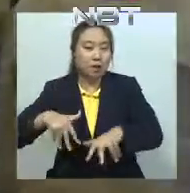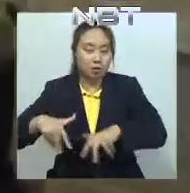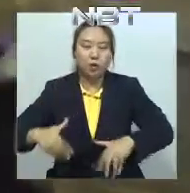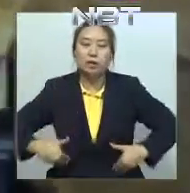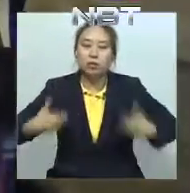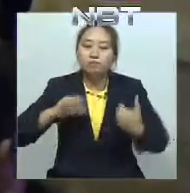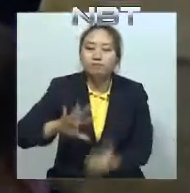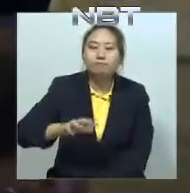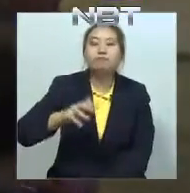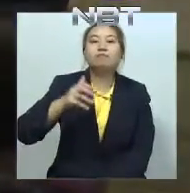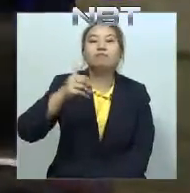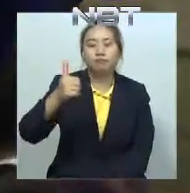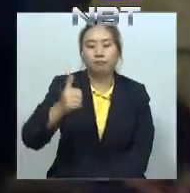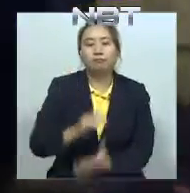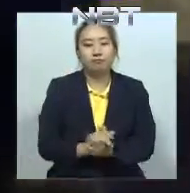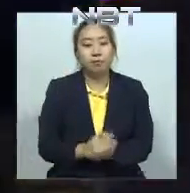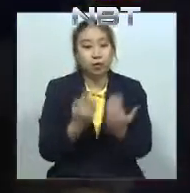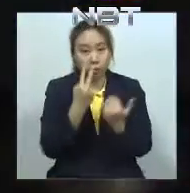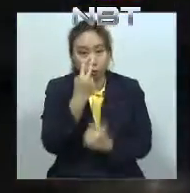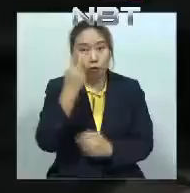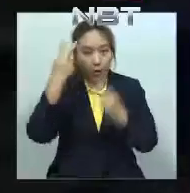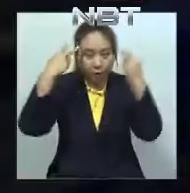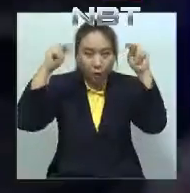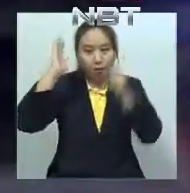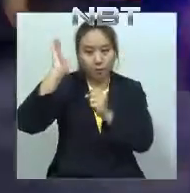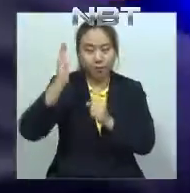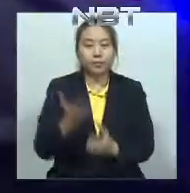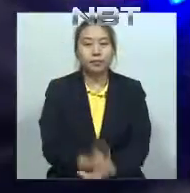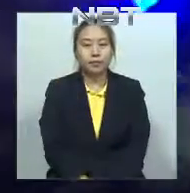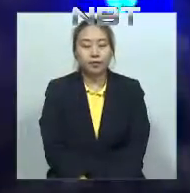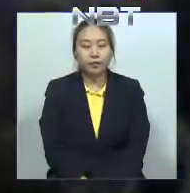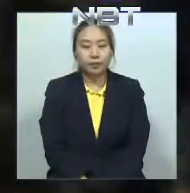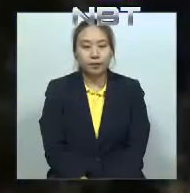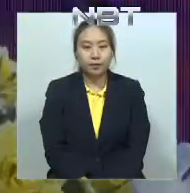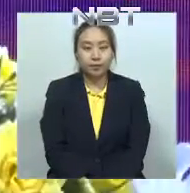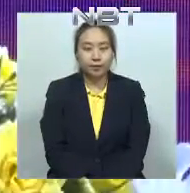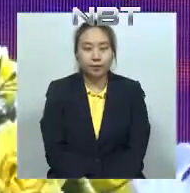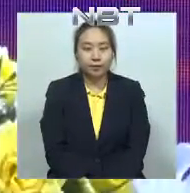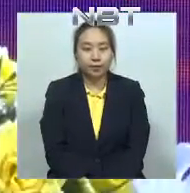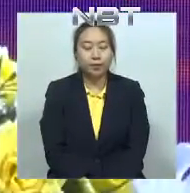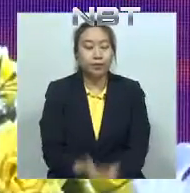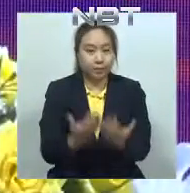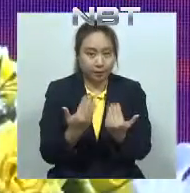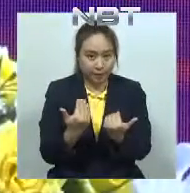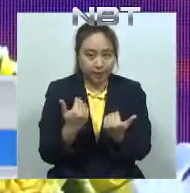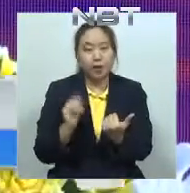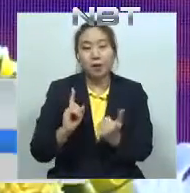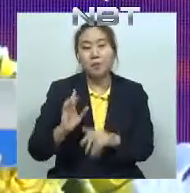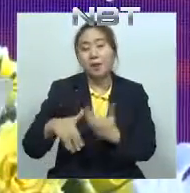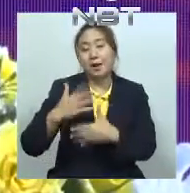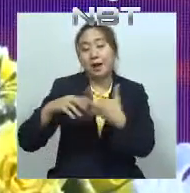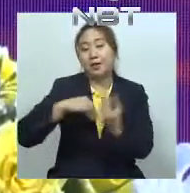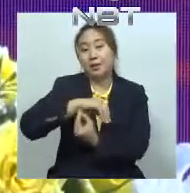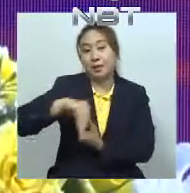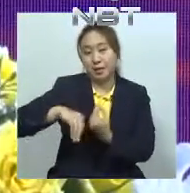ความเป็นอยู่ที่ดีขึ้นในทุกประเทศเราไปฟังเสียงท่านนายกรัฐมนตรีครับ แม้ว่าภูมิภาคของเราจะมีการพัฒนาทางเศรษฐกิจที่น่